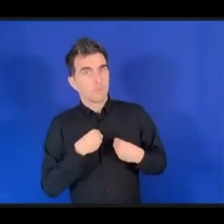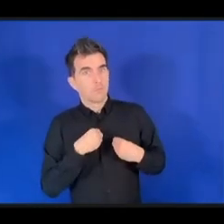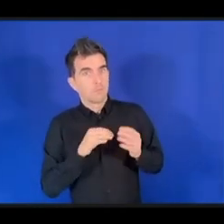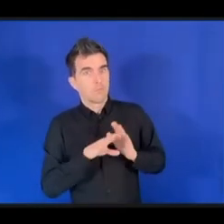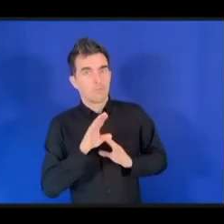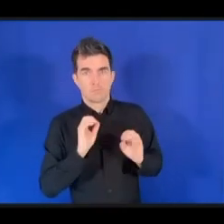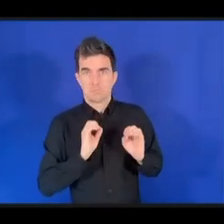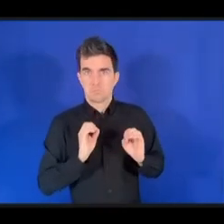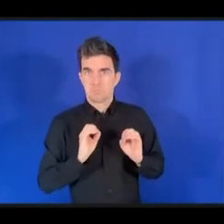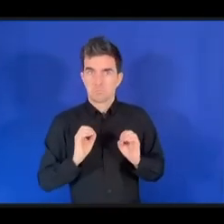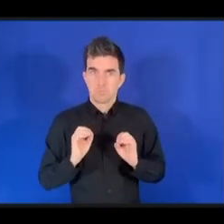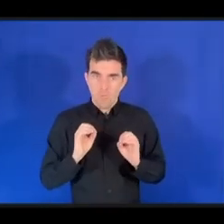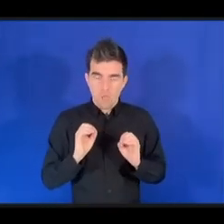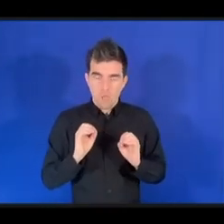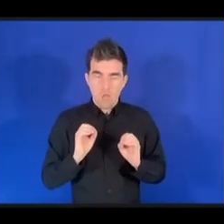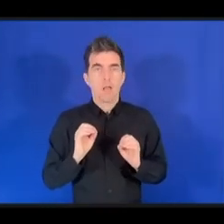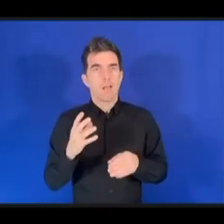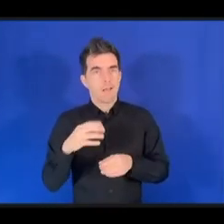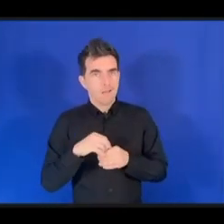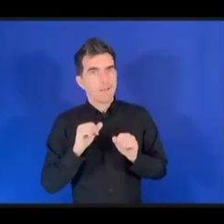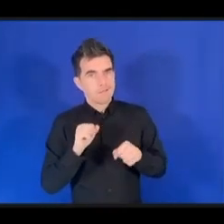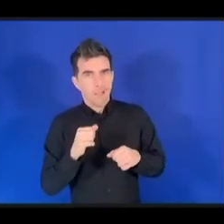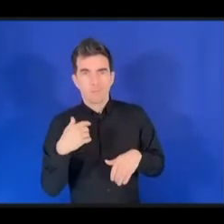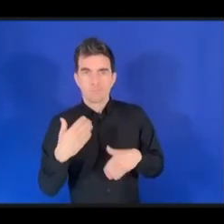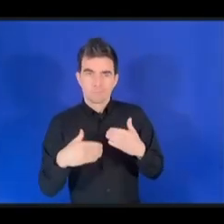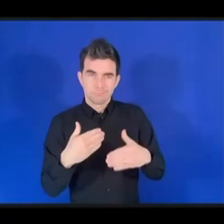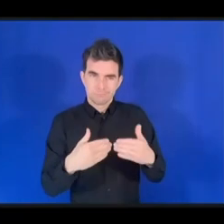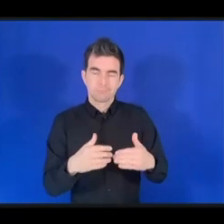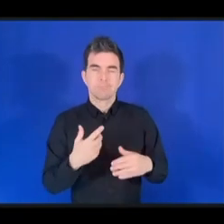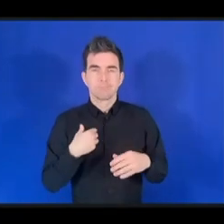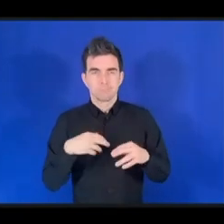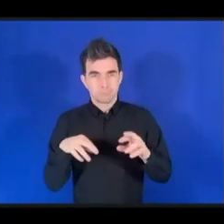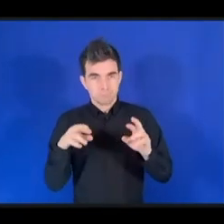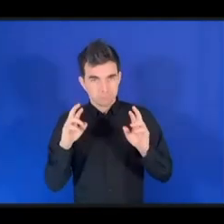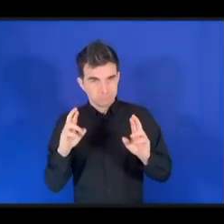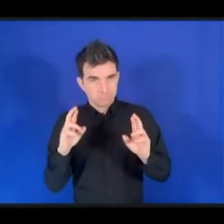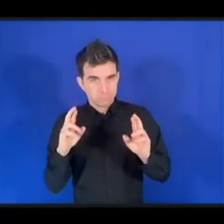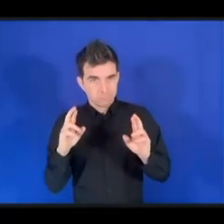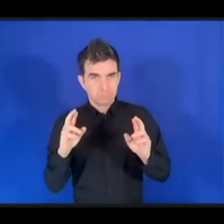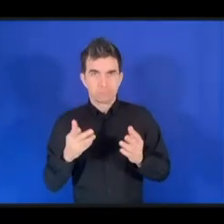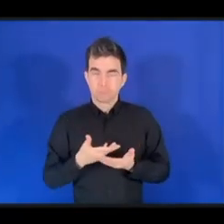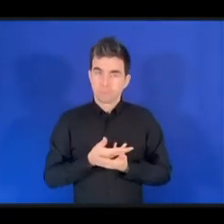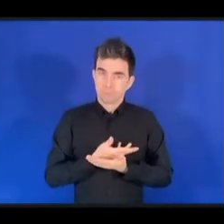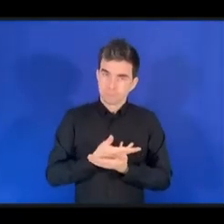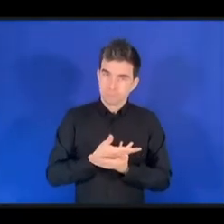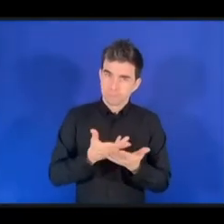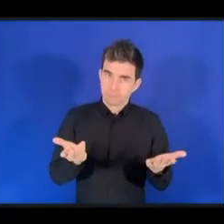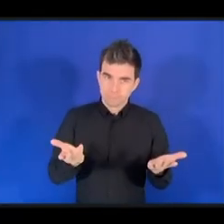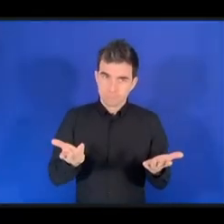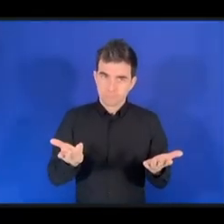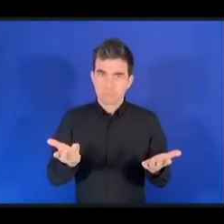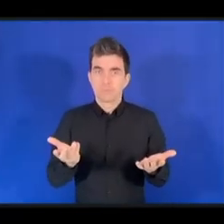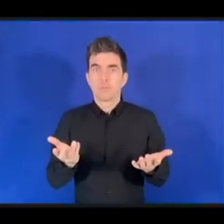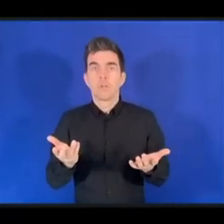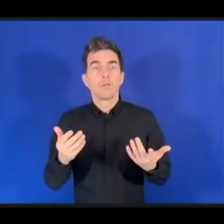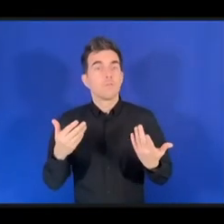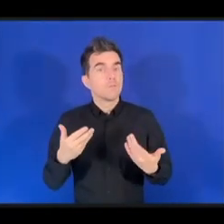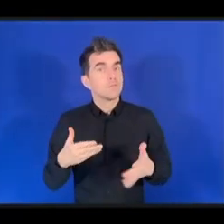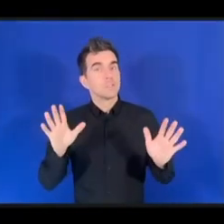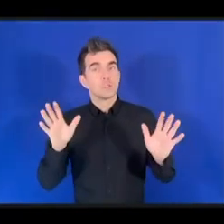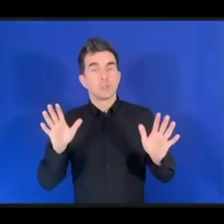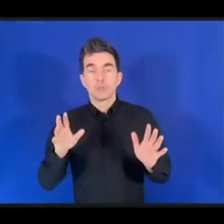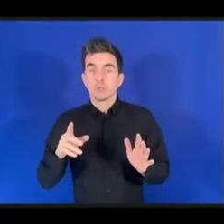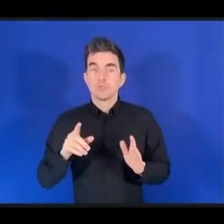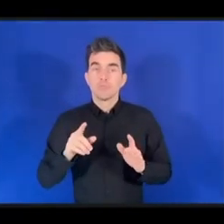世界各国に変られるわけでありますがこの京都での交流が新たな刺激